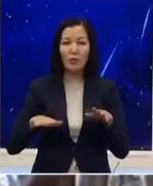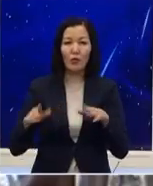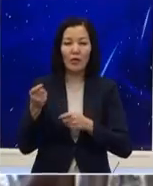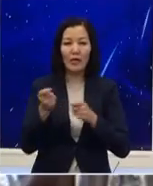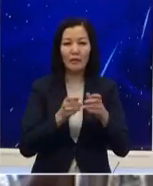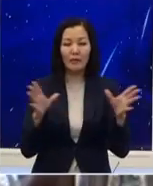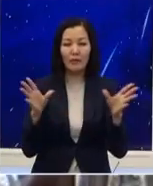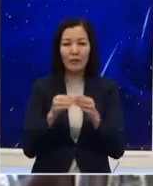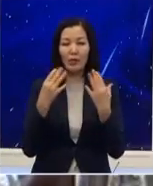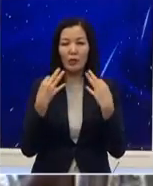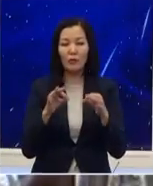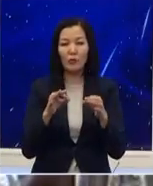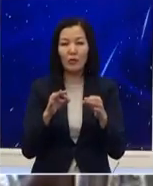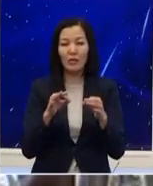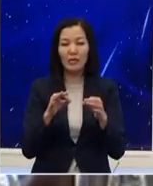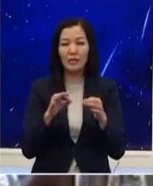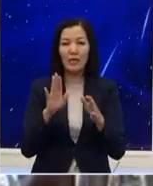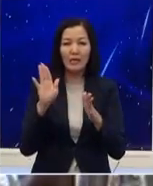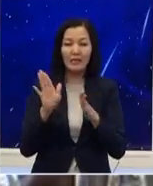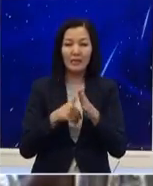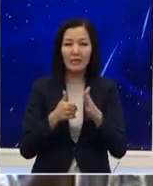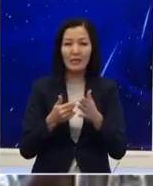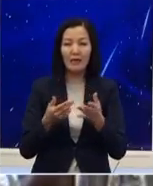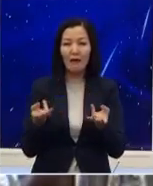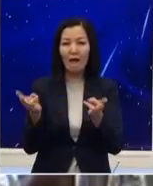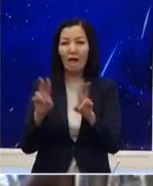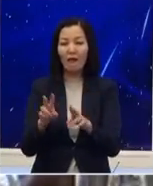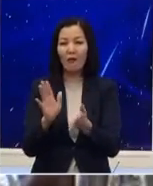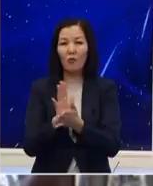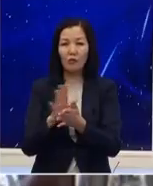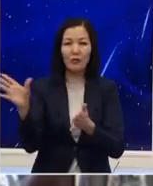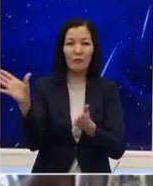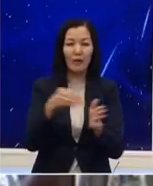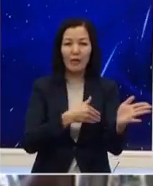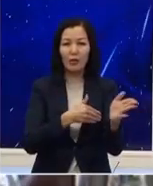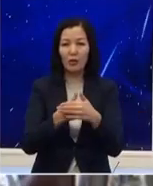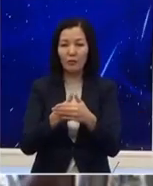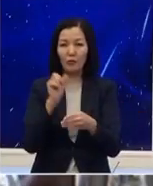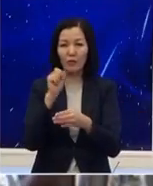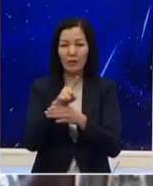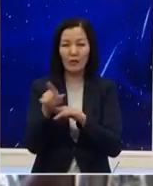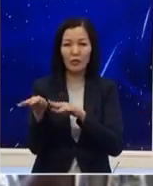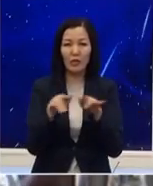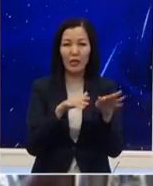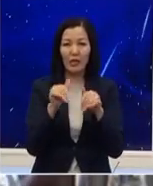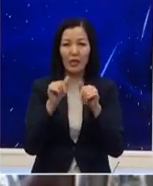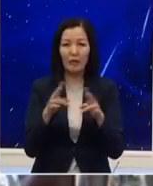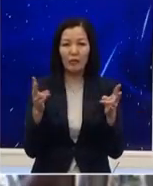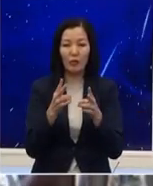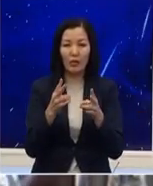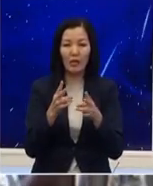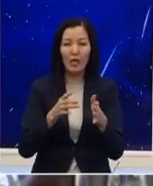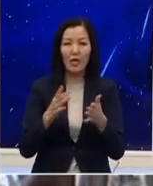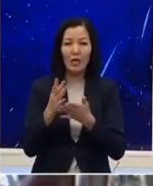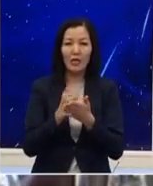әкімдіктерін бірлесіп, рұқсатсыз қоқыс төгілген жерлердің бәрін жабу жөнінде парменден шаралар қабылдауды және де